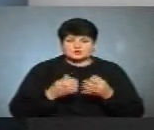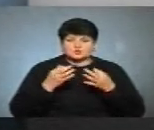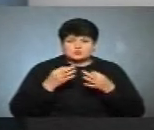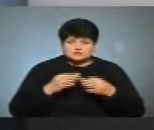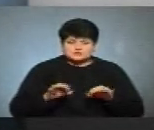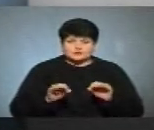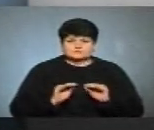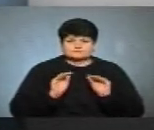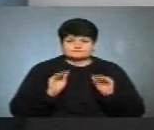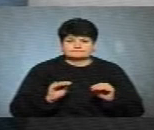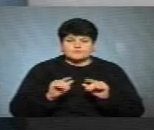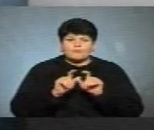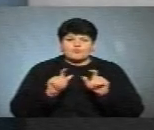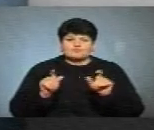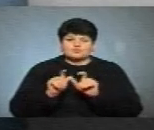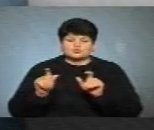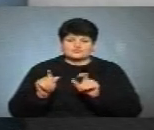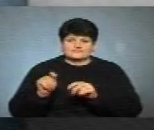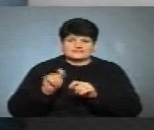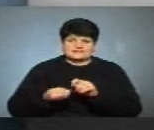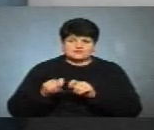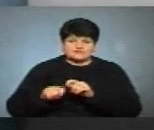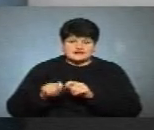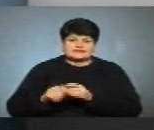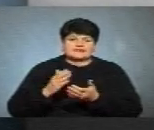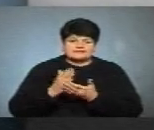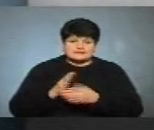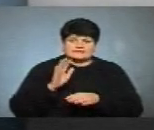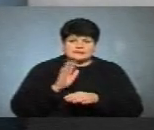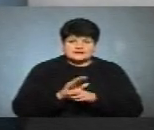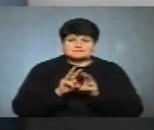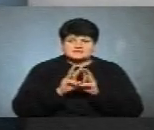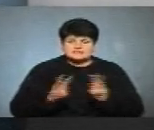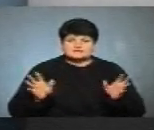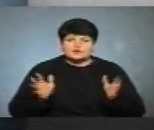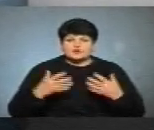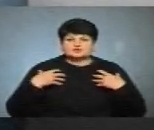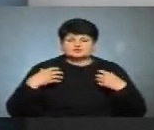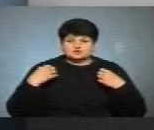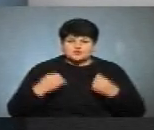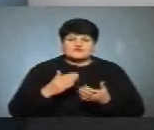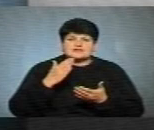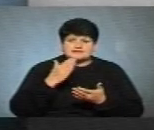Дозволено розгортання пунктів тестування. Є наказ Міністерства охорони здоров'я, є